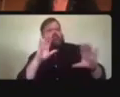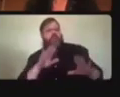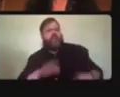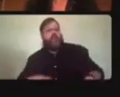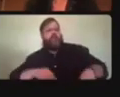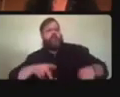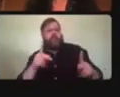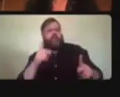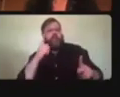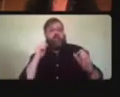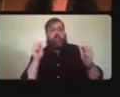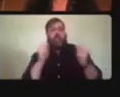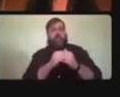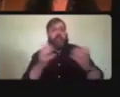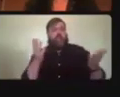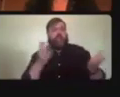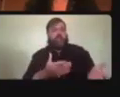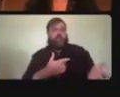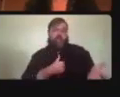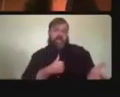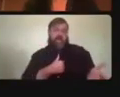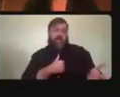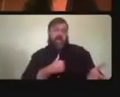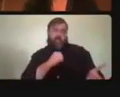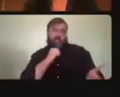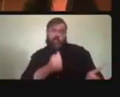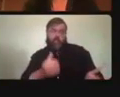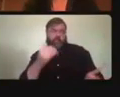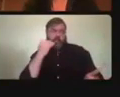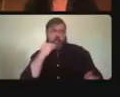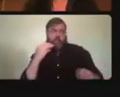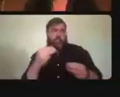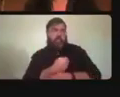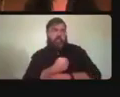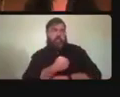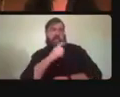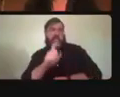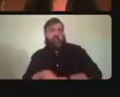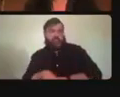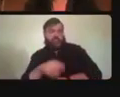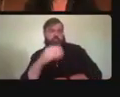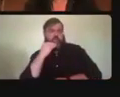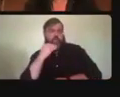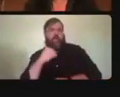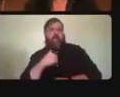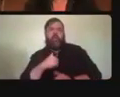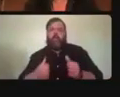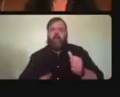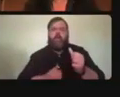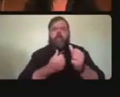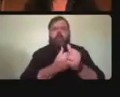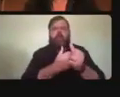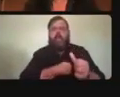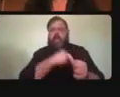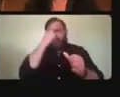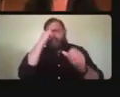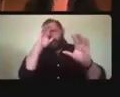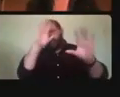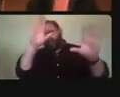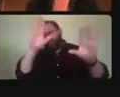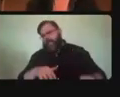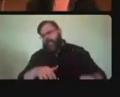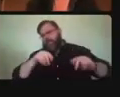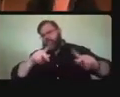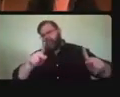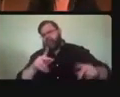Kwa kweli bila huduma hii singeweza kujua yale yote ambayo nimeyafahamu kufikia sasa. Kwa